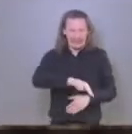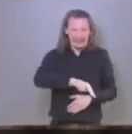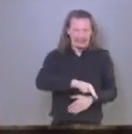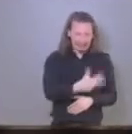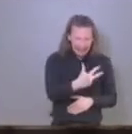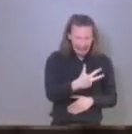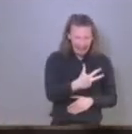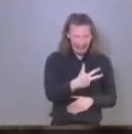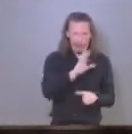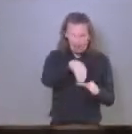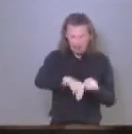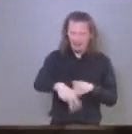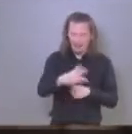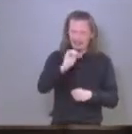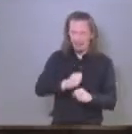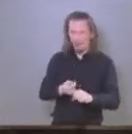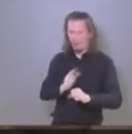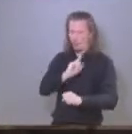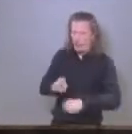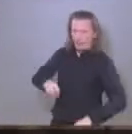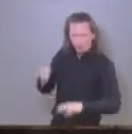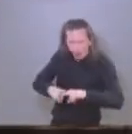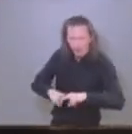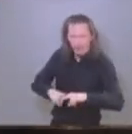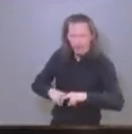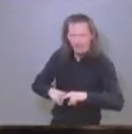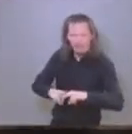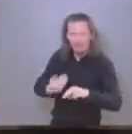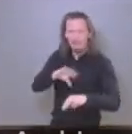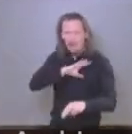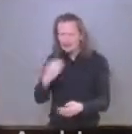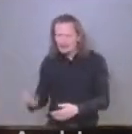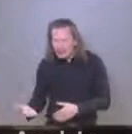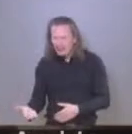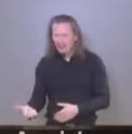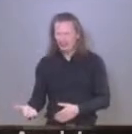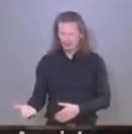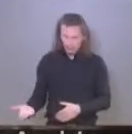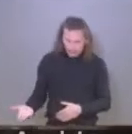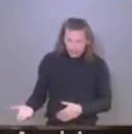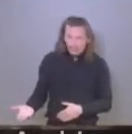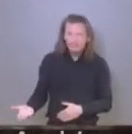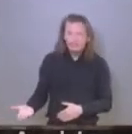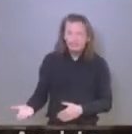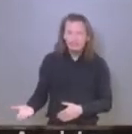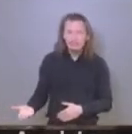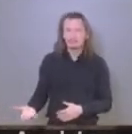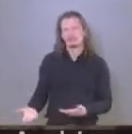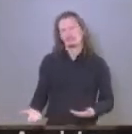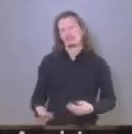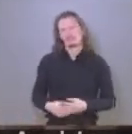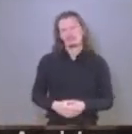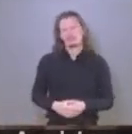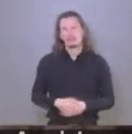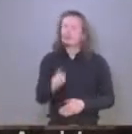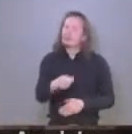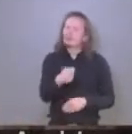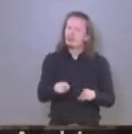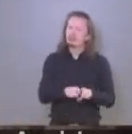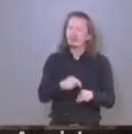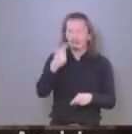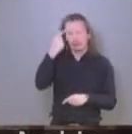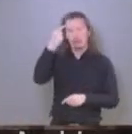peut être condamné à mort pour cette raison. Et bien sûr à avoir une